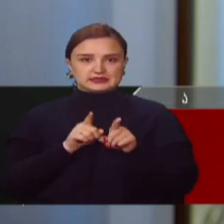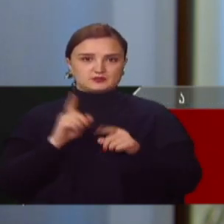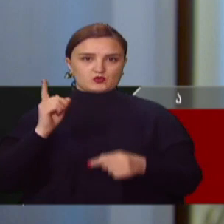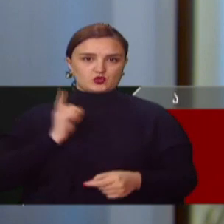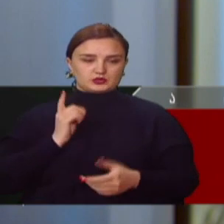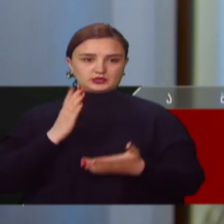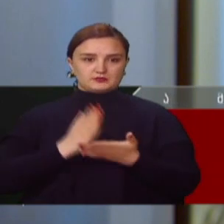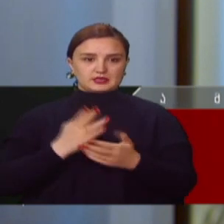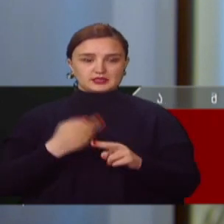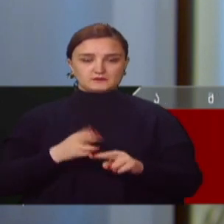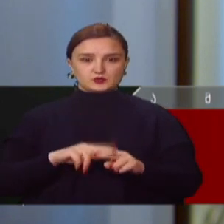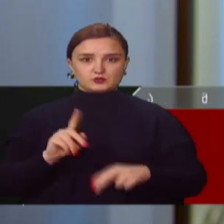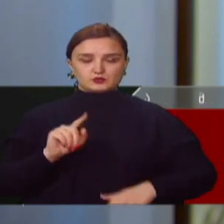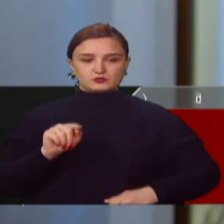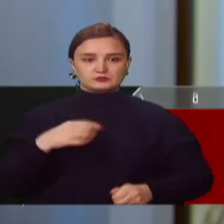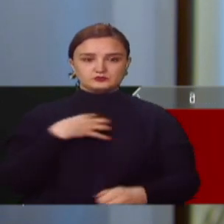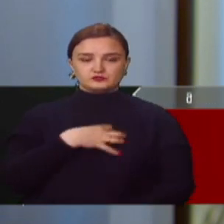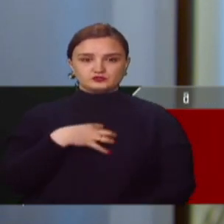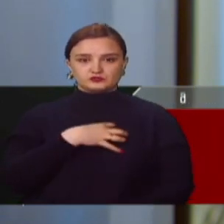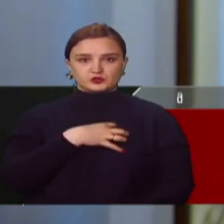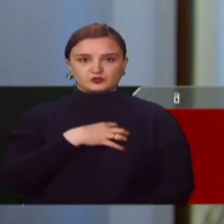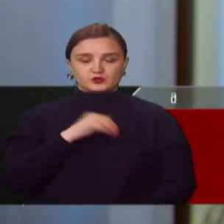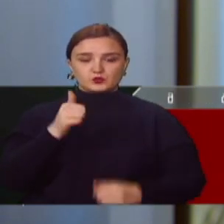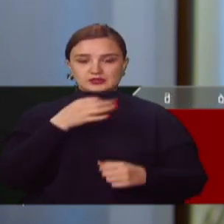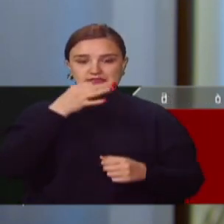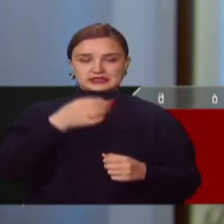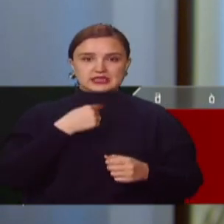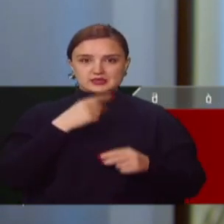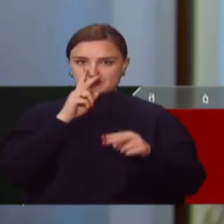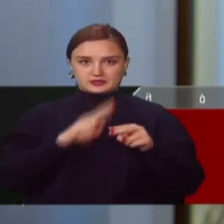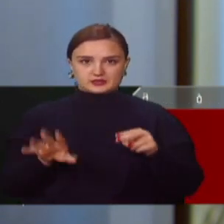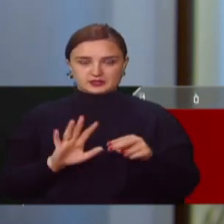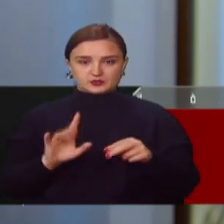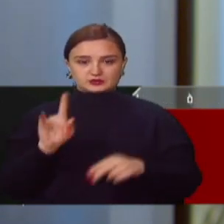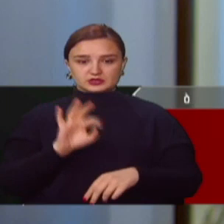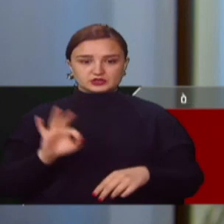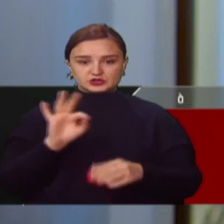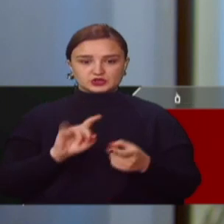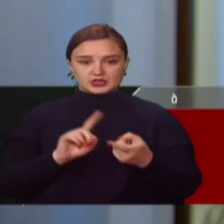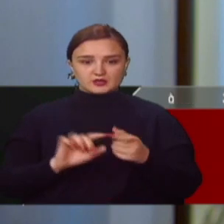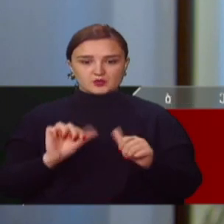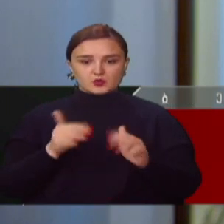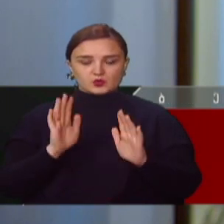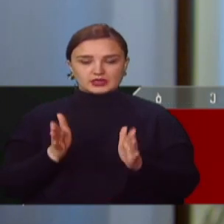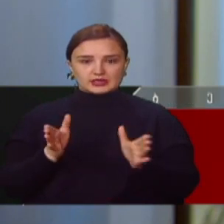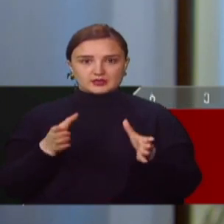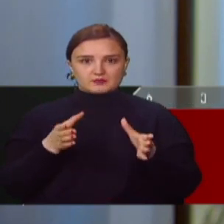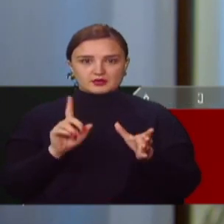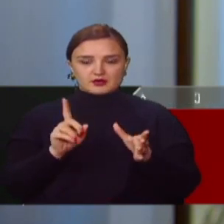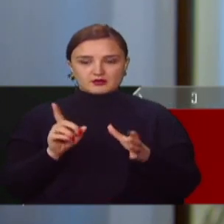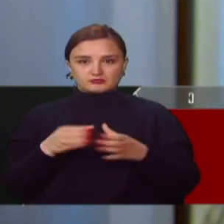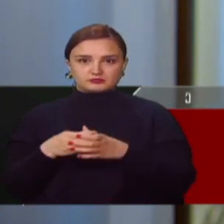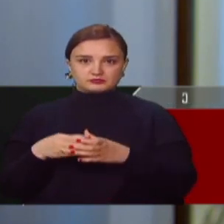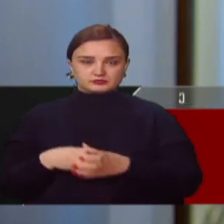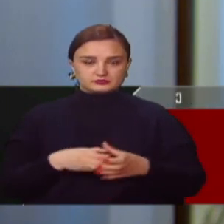მაქვს, იმიტომ რომ მნიშვნელოვანია, რომ როგორც გითხარით, ხმები არ დაიკარგოს. Რაც შეეხება ახლა როგორ დაალაგდება, რა დაალაგდება,